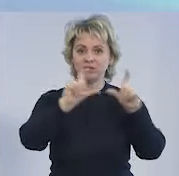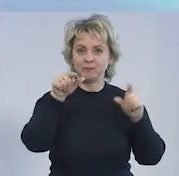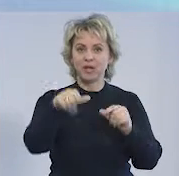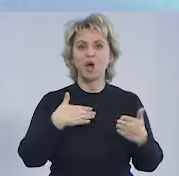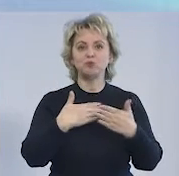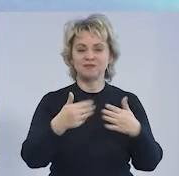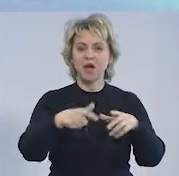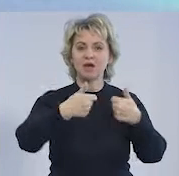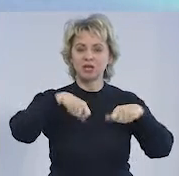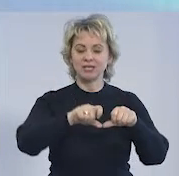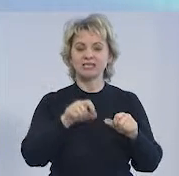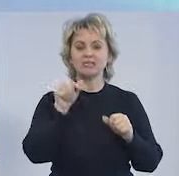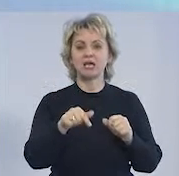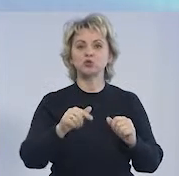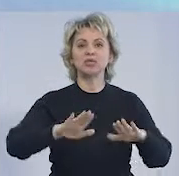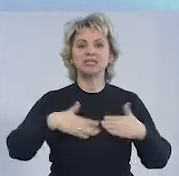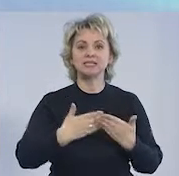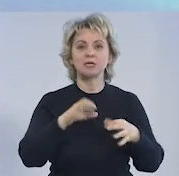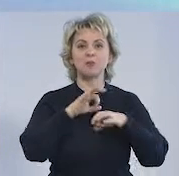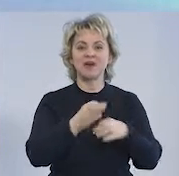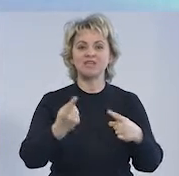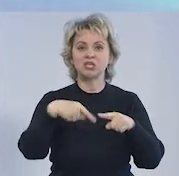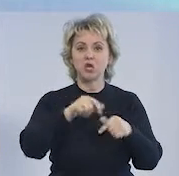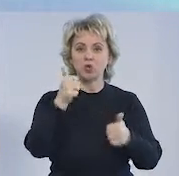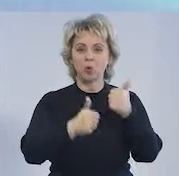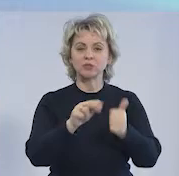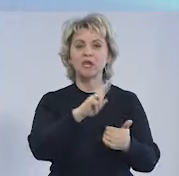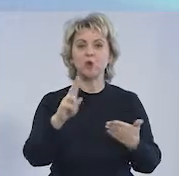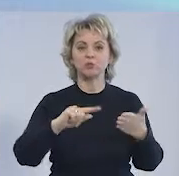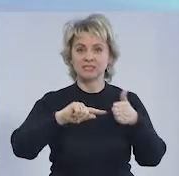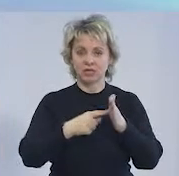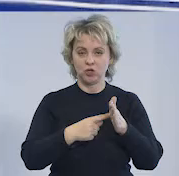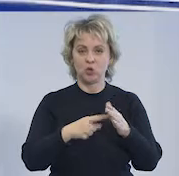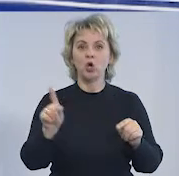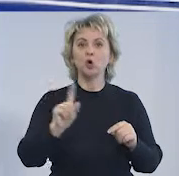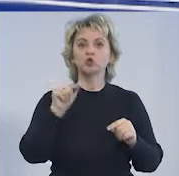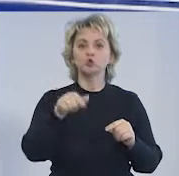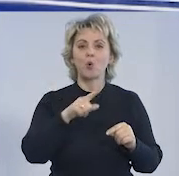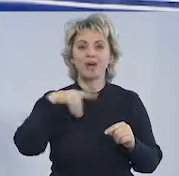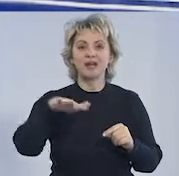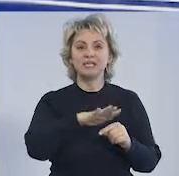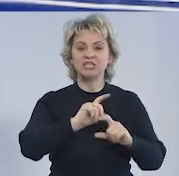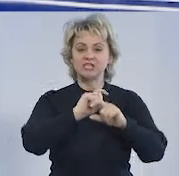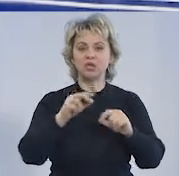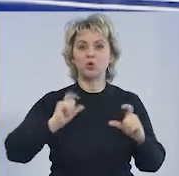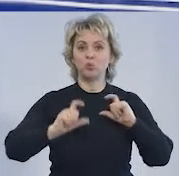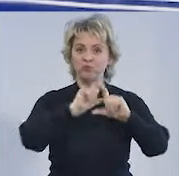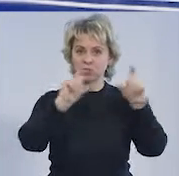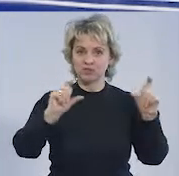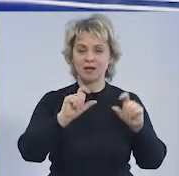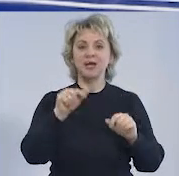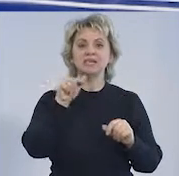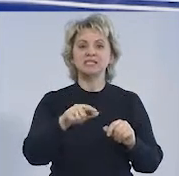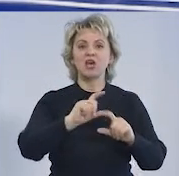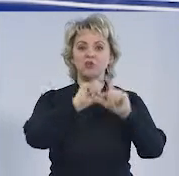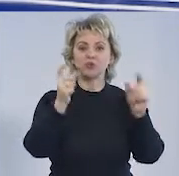общественная организация инициировали проведение этого конкурса с какой целью? Чтобы о российских вузах, о